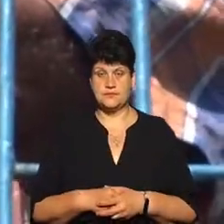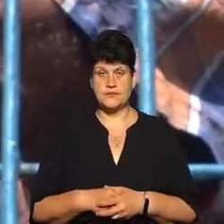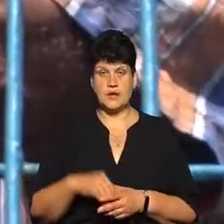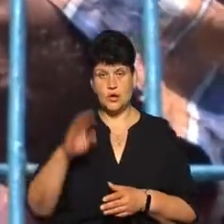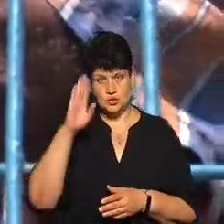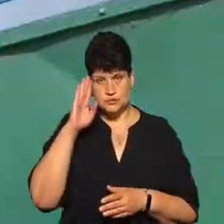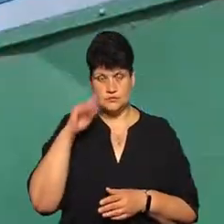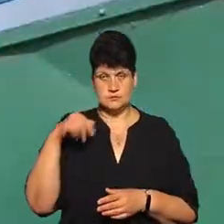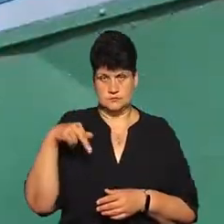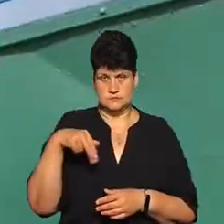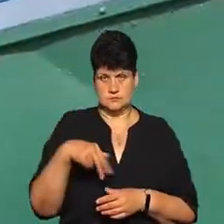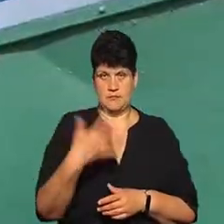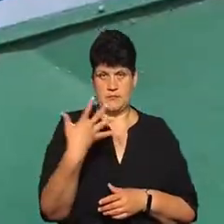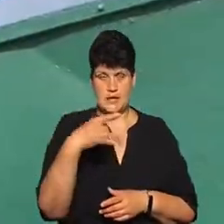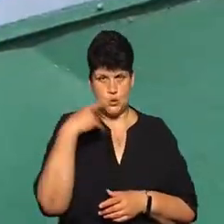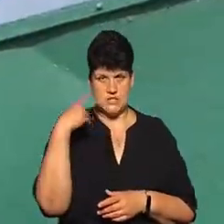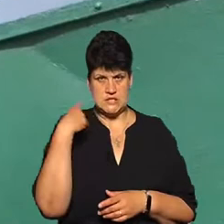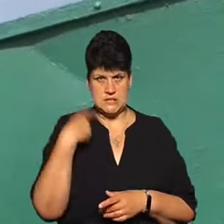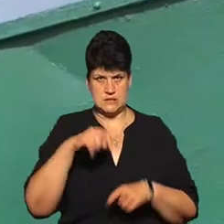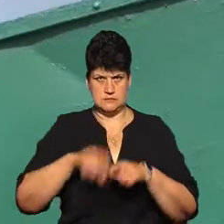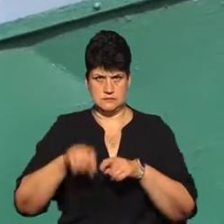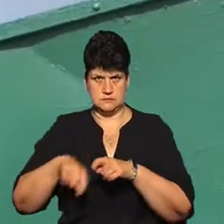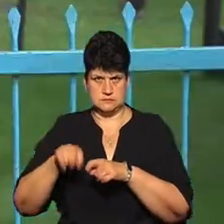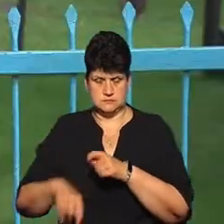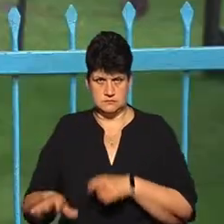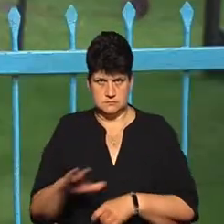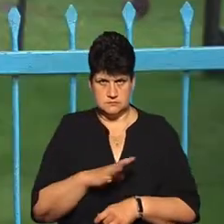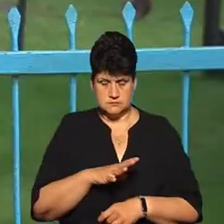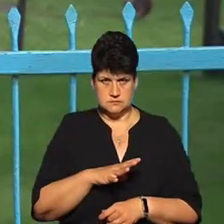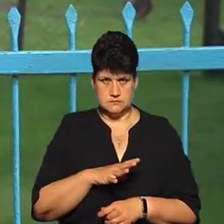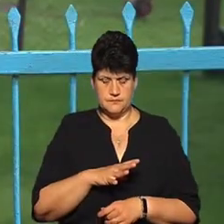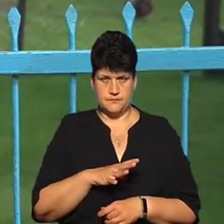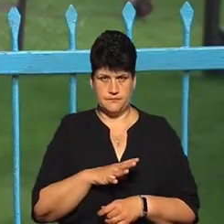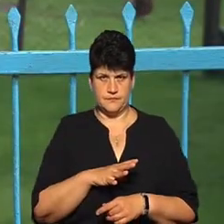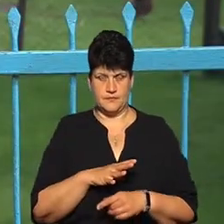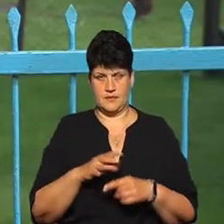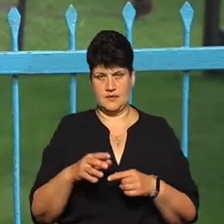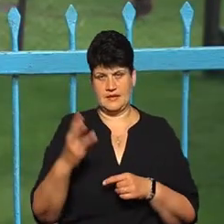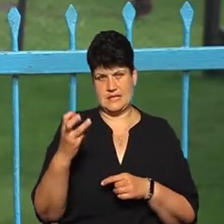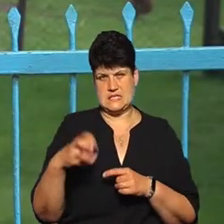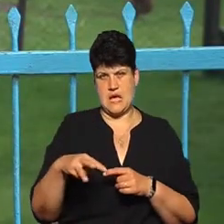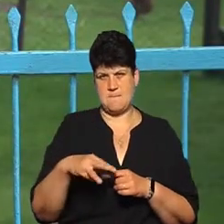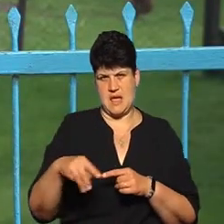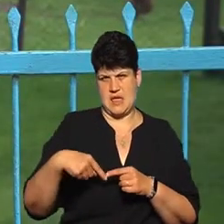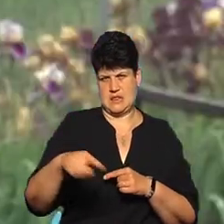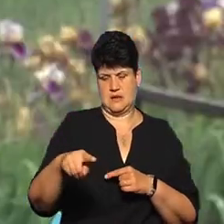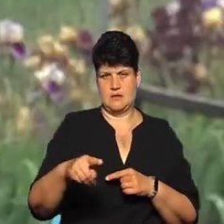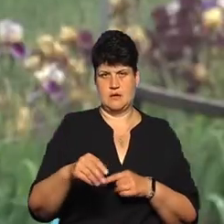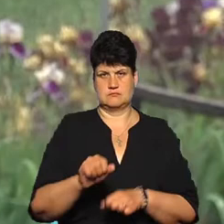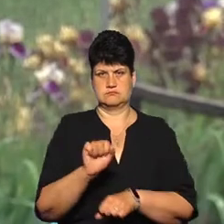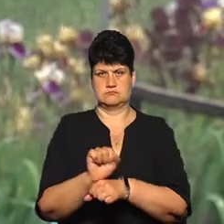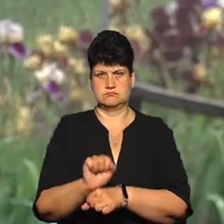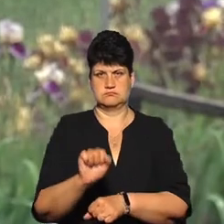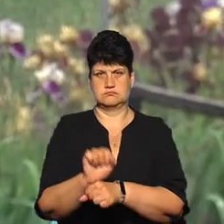5 російських постів. На кожному проводили перевірку. Пости через кожен метр, 300, пост.